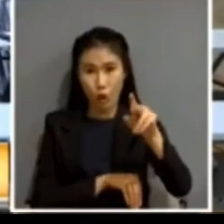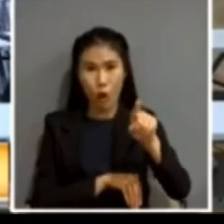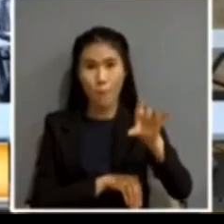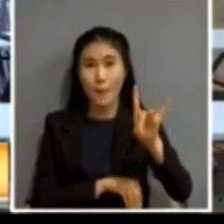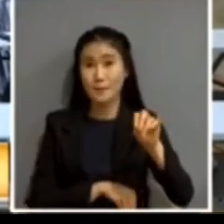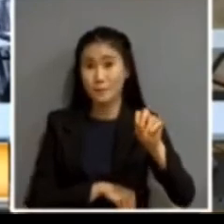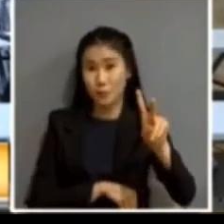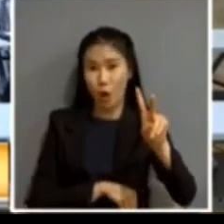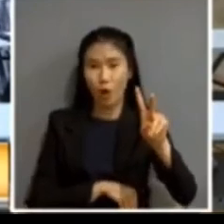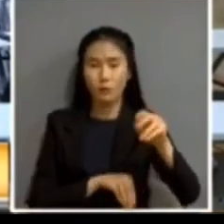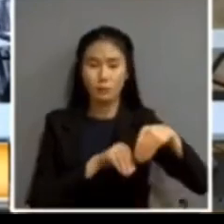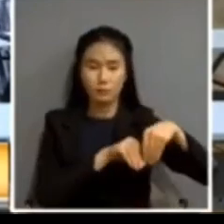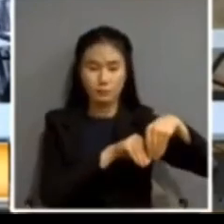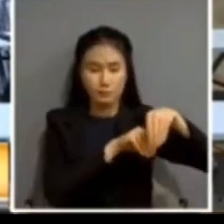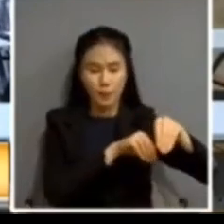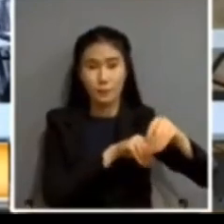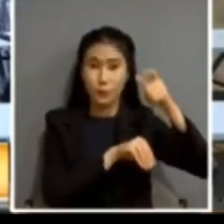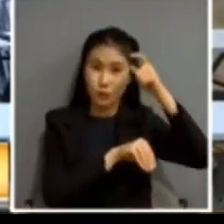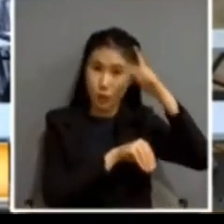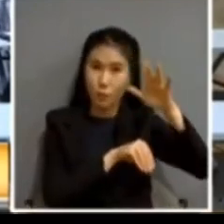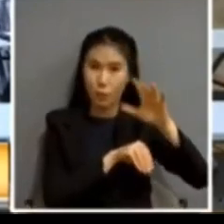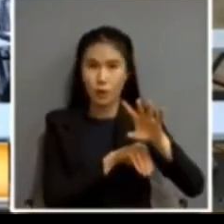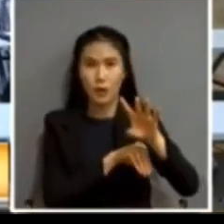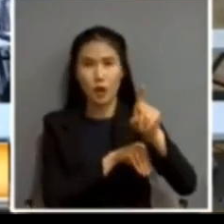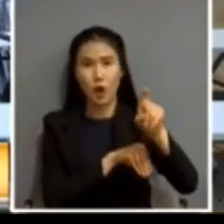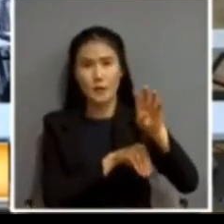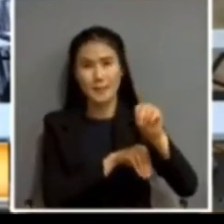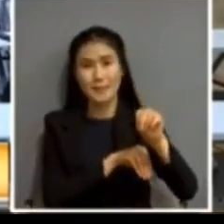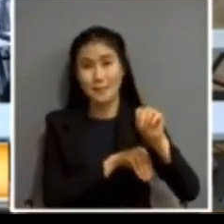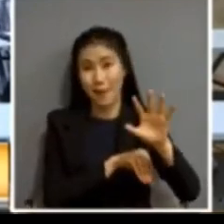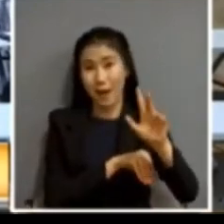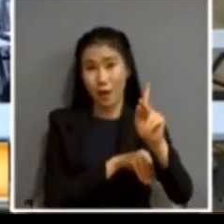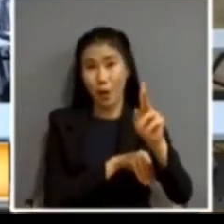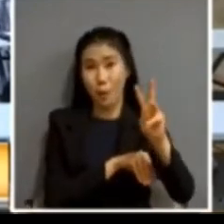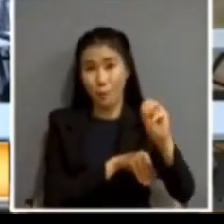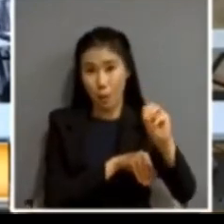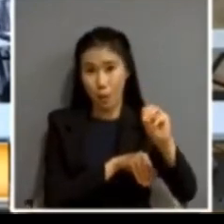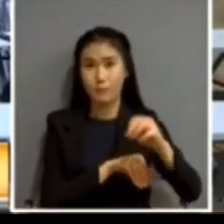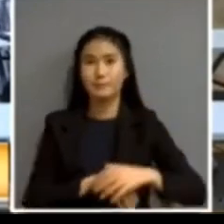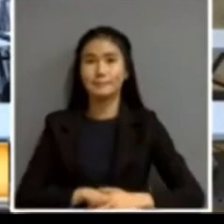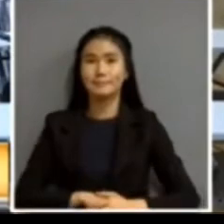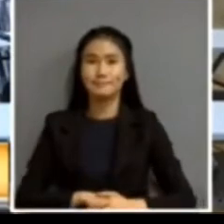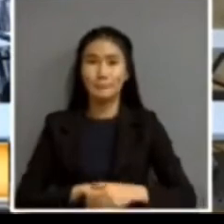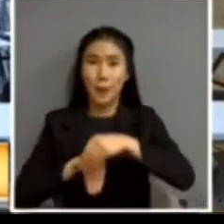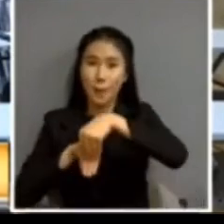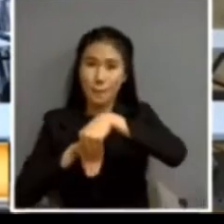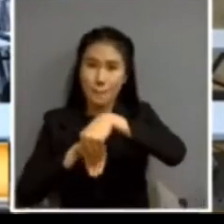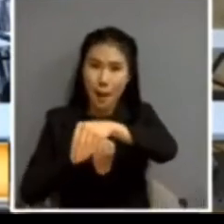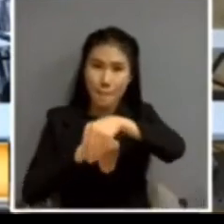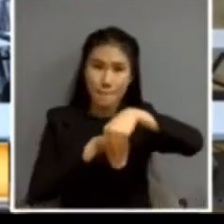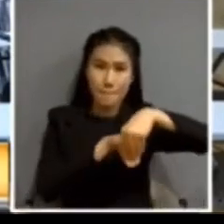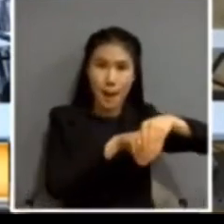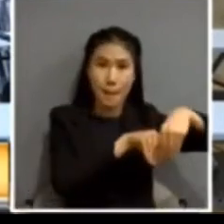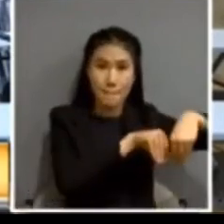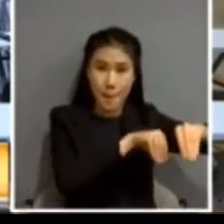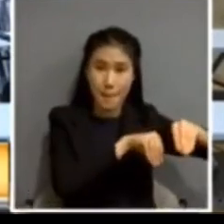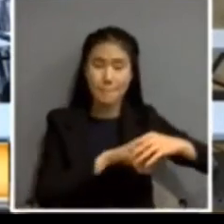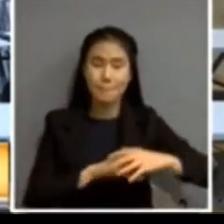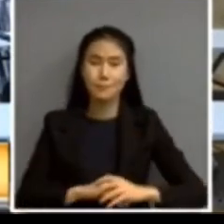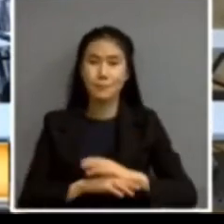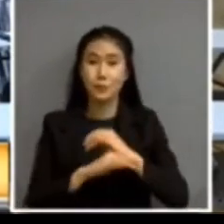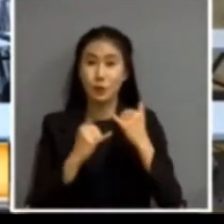ตรของกรมทางหลวงชนบท145กิโลเมตรนะครับแล้วข